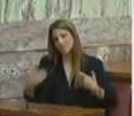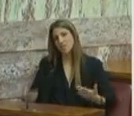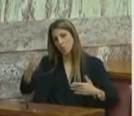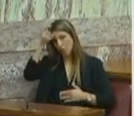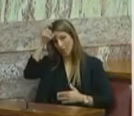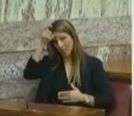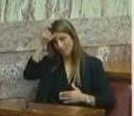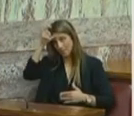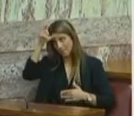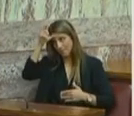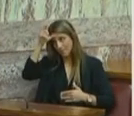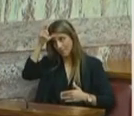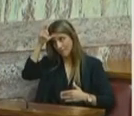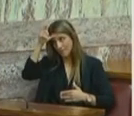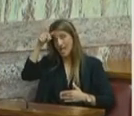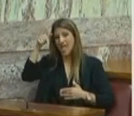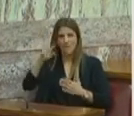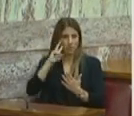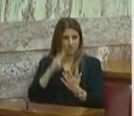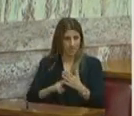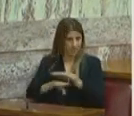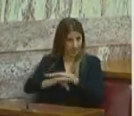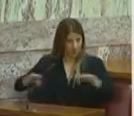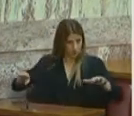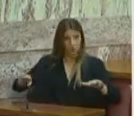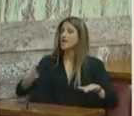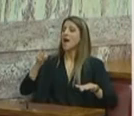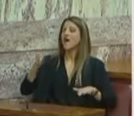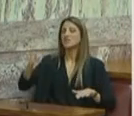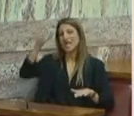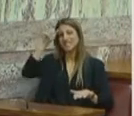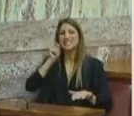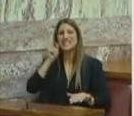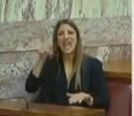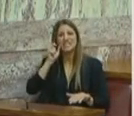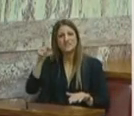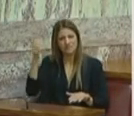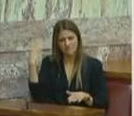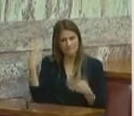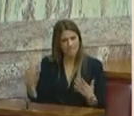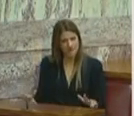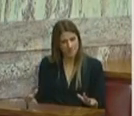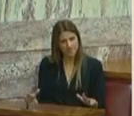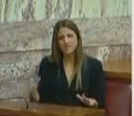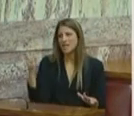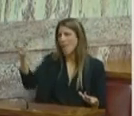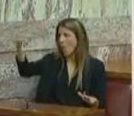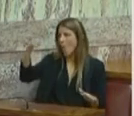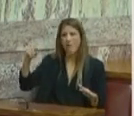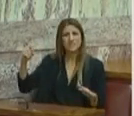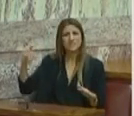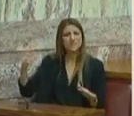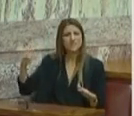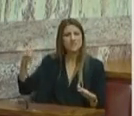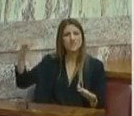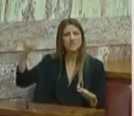Αυτά στην τελετή Χατίν, στον Εχίνο, σε ένα πομακοχώρι, στους Πομάκους που είναι Έλληνες στο αίμα, σύμφωνα με την